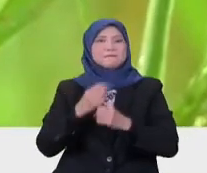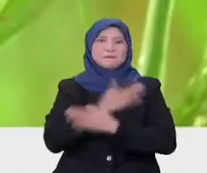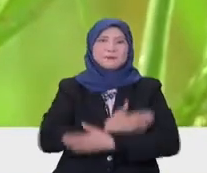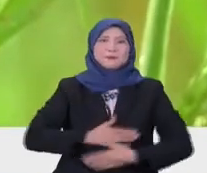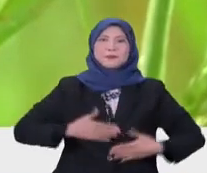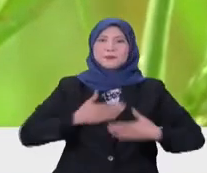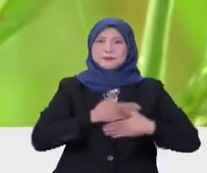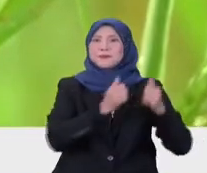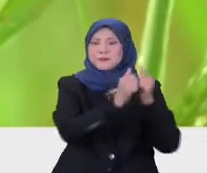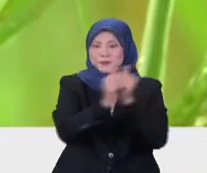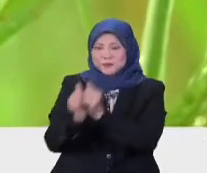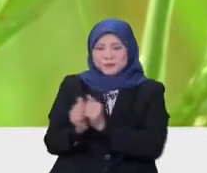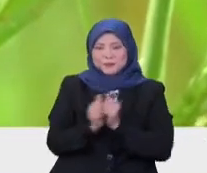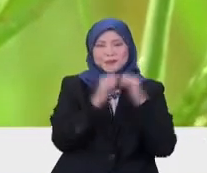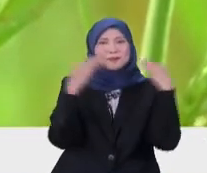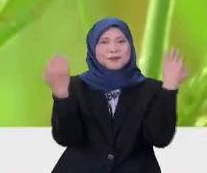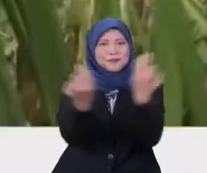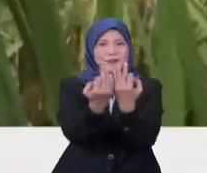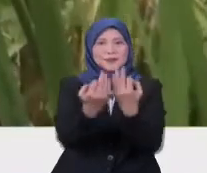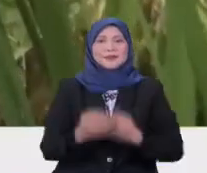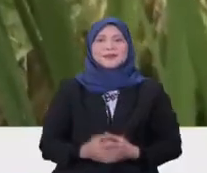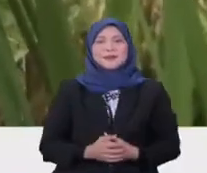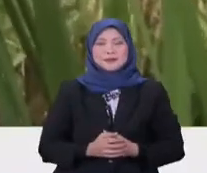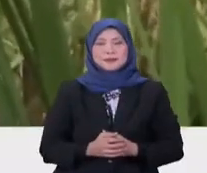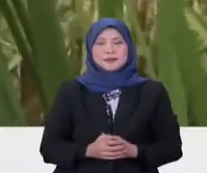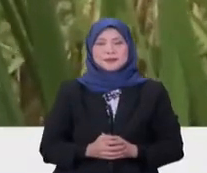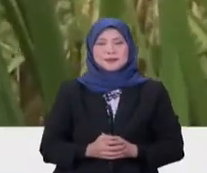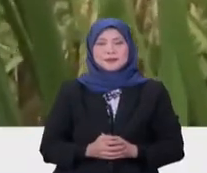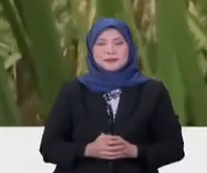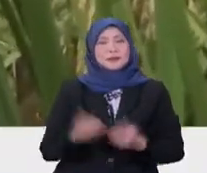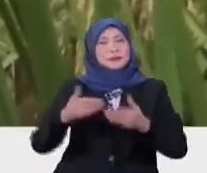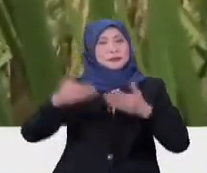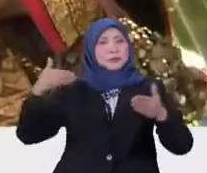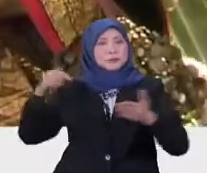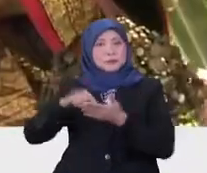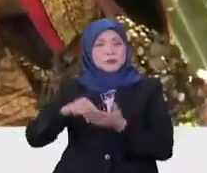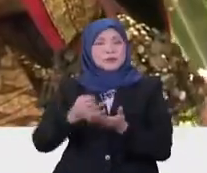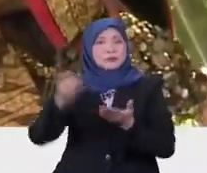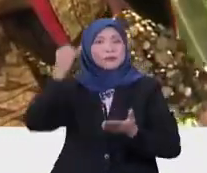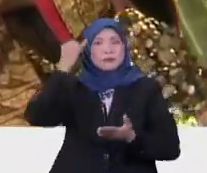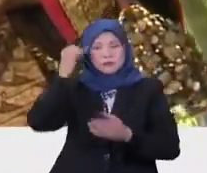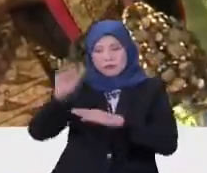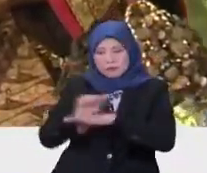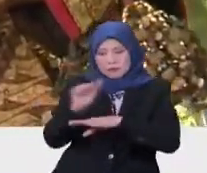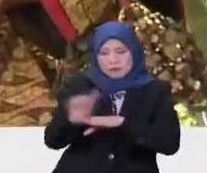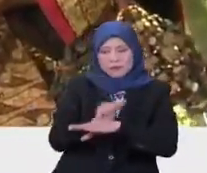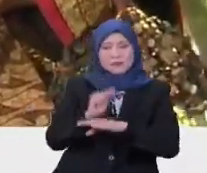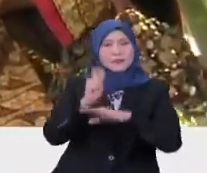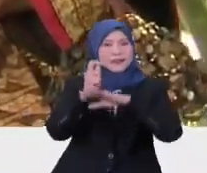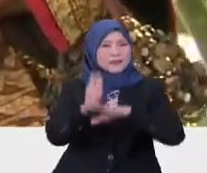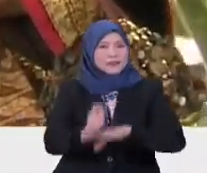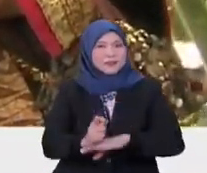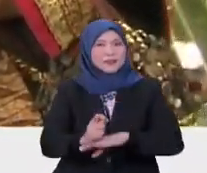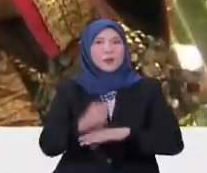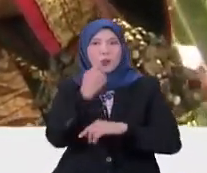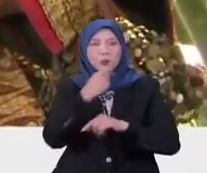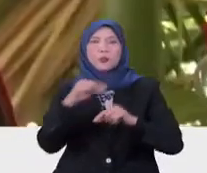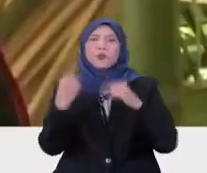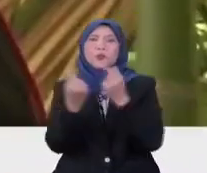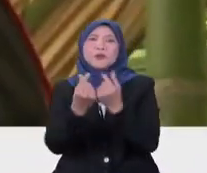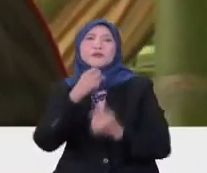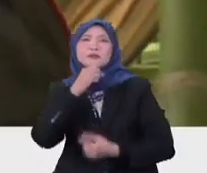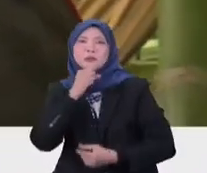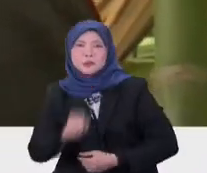dinikmati bersama-sama ahli keluarga. Sebelum ini, pengetahuan dan amalan tradisi diterajui golongan